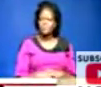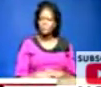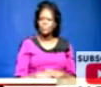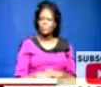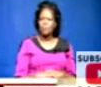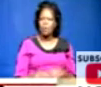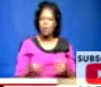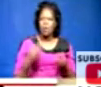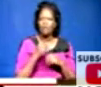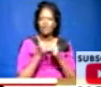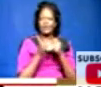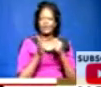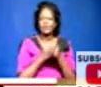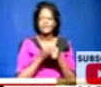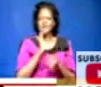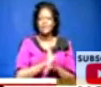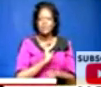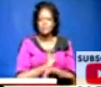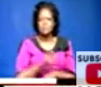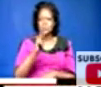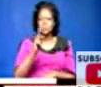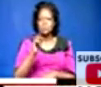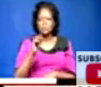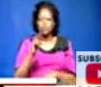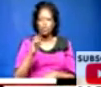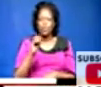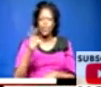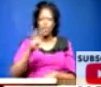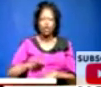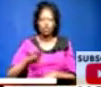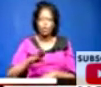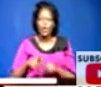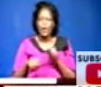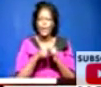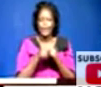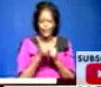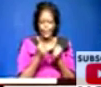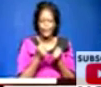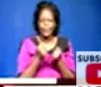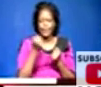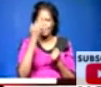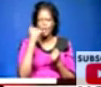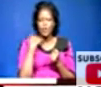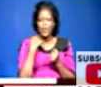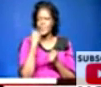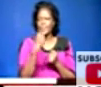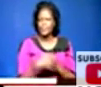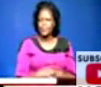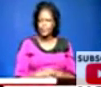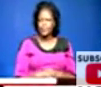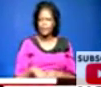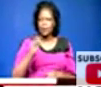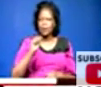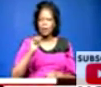18 churches in Kangari Ward in Kigumo constituency, Murang'a County, have been broken into by thugs in the recent past.